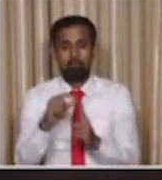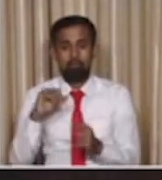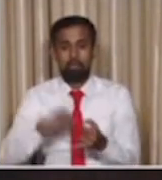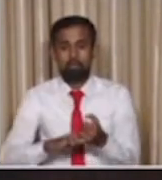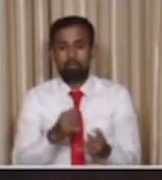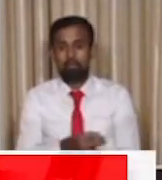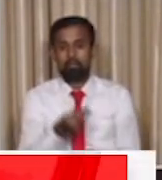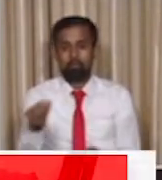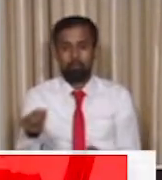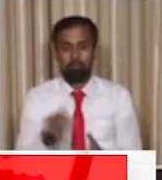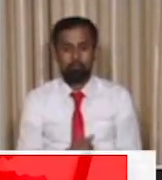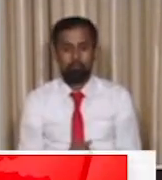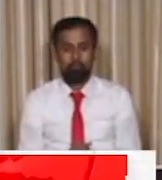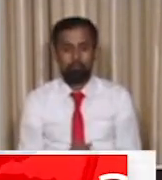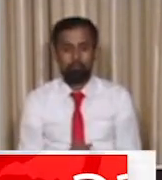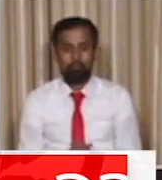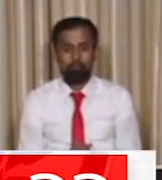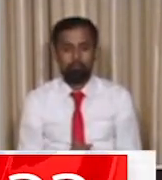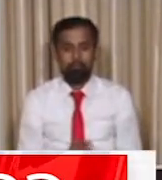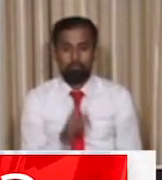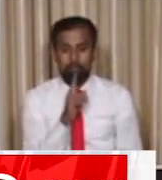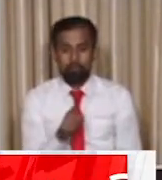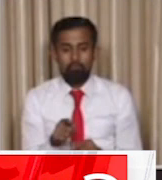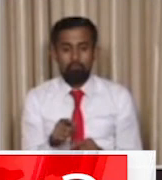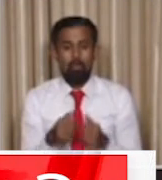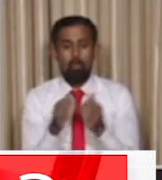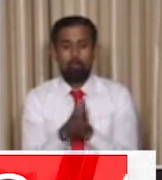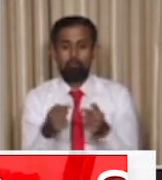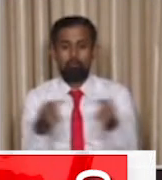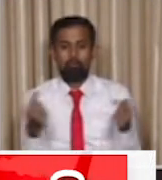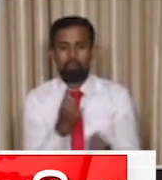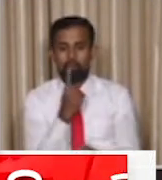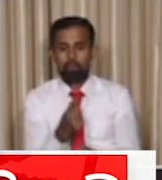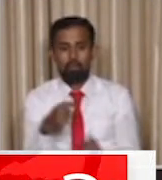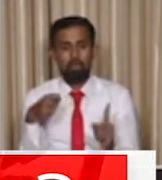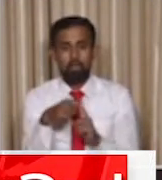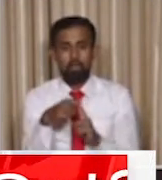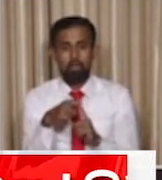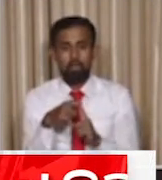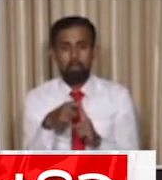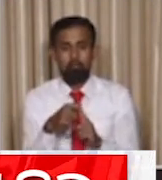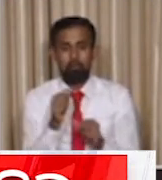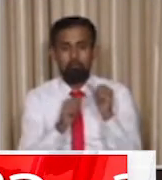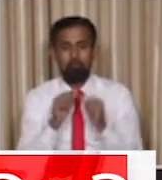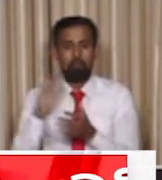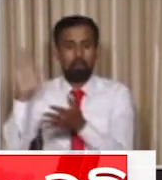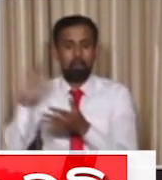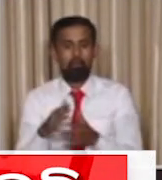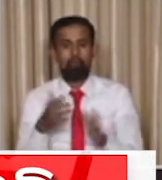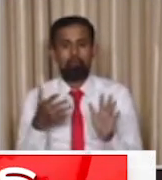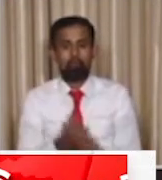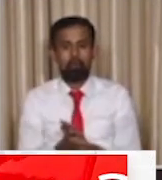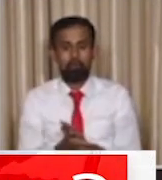බාර දෙනු ලැබේ. එතකොට මේ කියන විදියට හැමෝම විපක්ෂය අය කිව්වේ කේලිය රඹුක්කැල්ල මේ බෙහෙත් ගෙල්ල තමයි වරද්දගත්තේ